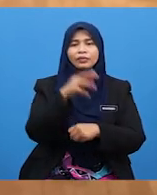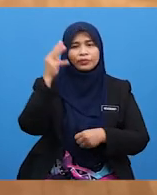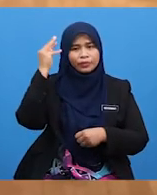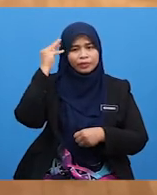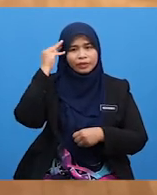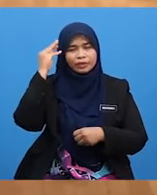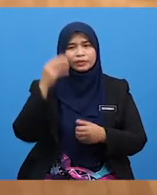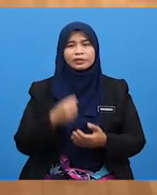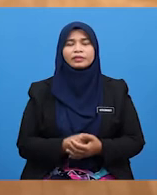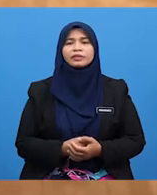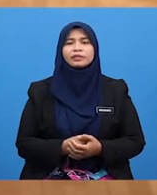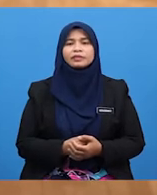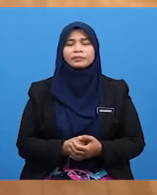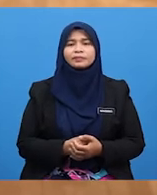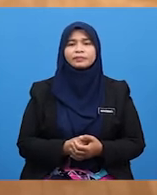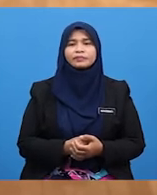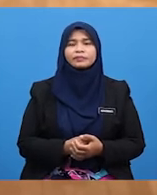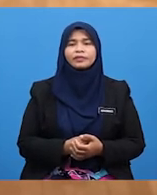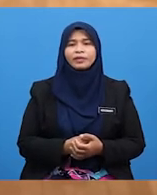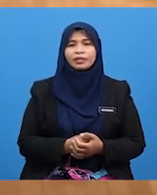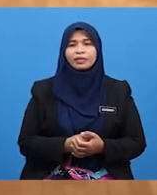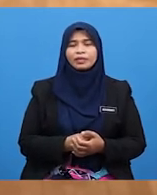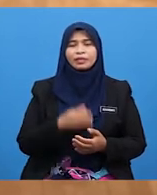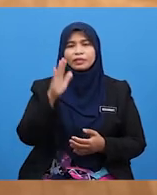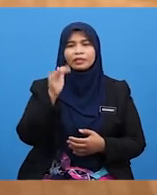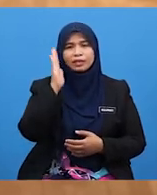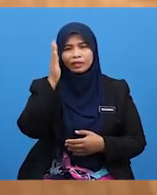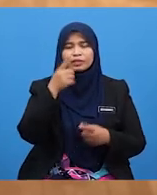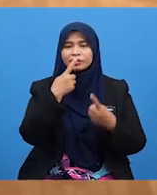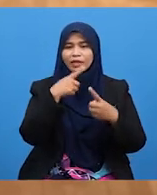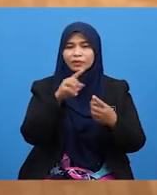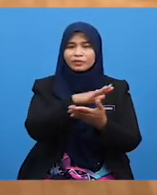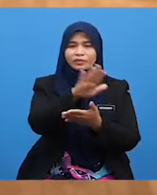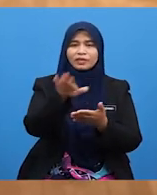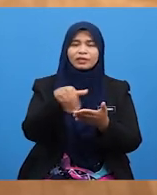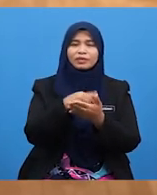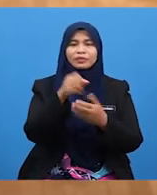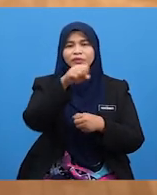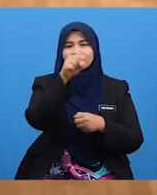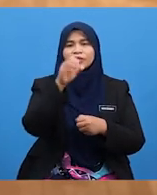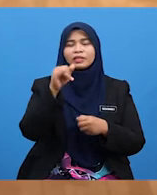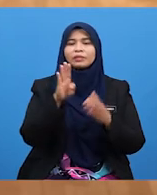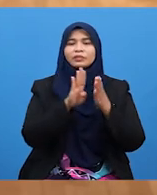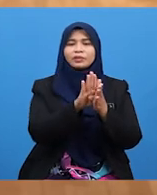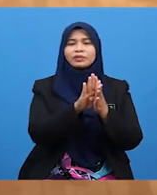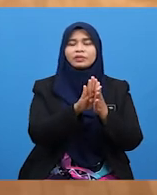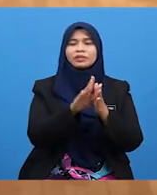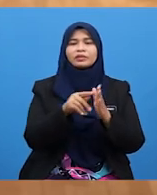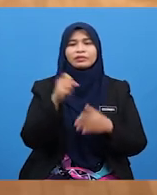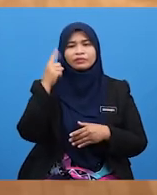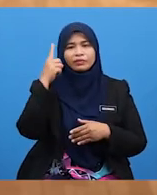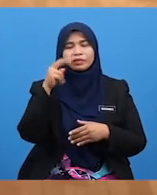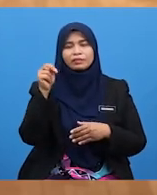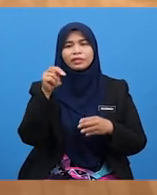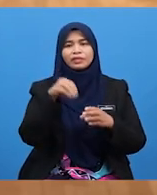cikgu adalah Cik Zaimah yang akan menjawab semua soalan dan seterusnya membuktikan kefahamannya dalam